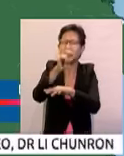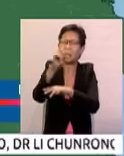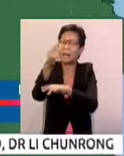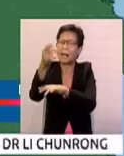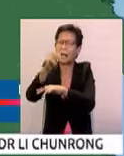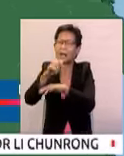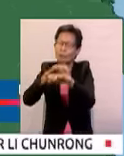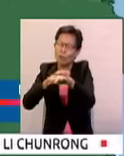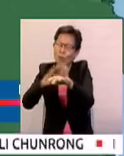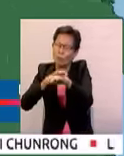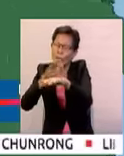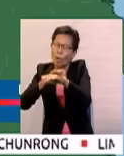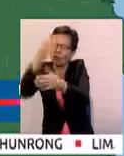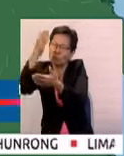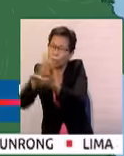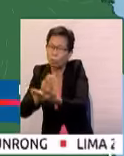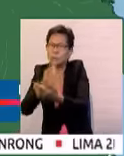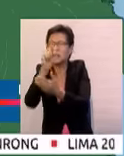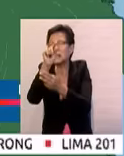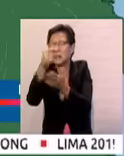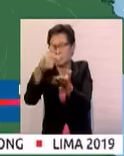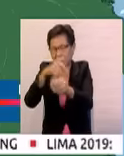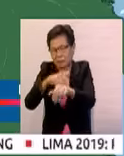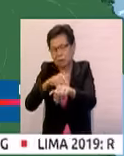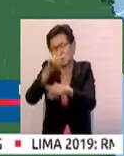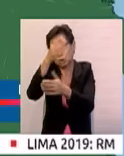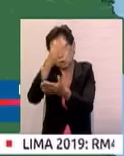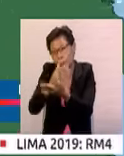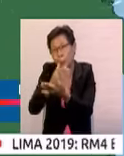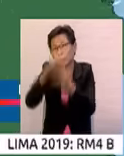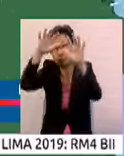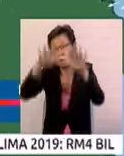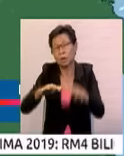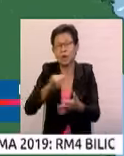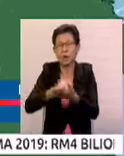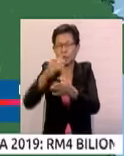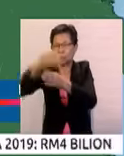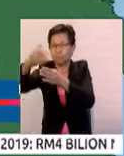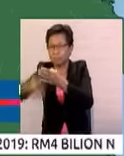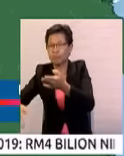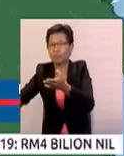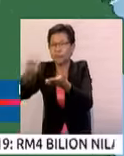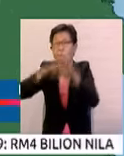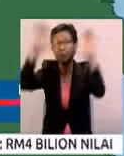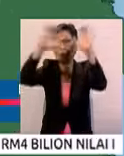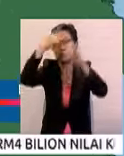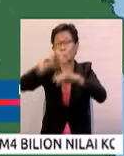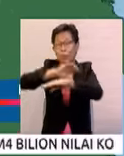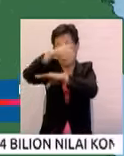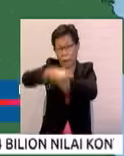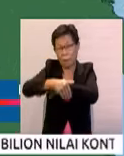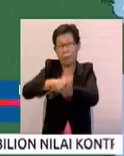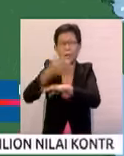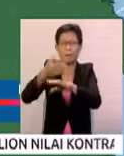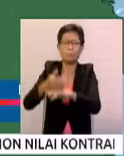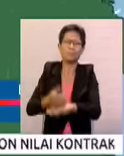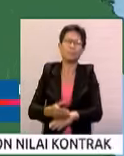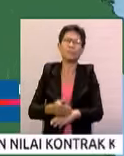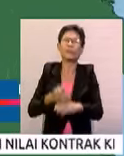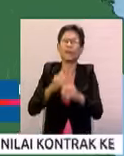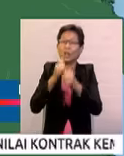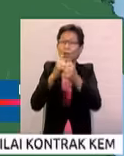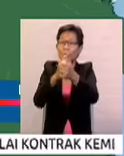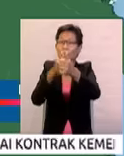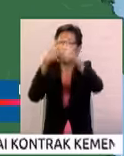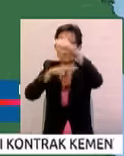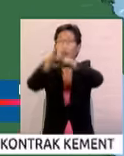akan beransur-ansur reda dalam sedikit masa lagi. Baiklah, itu sahaja laporan cuaca untuk malam ini. Sebelum kita berpisah, ikuti